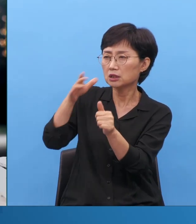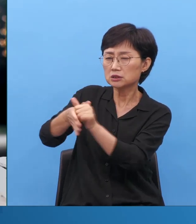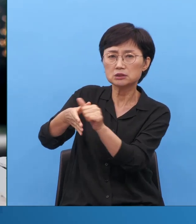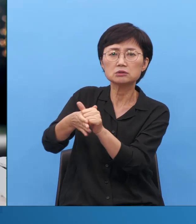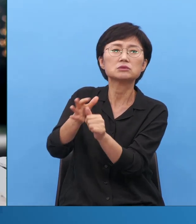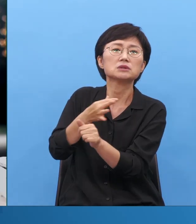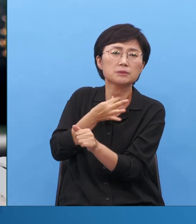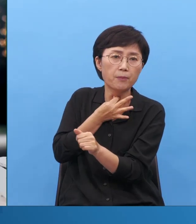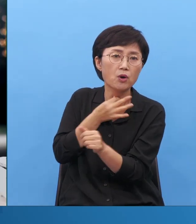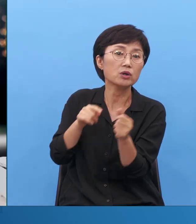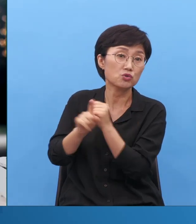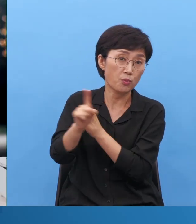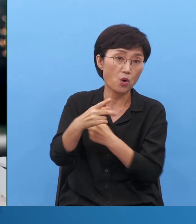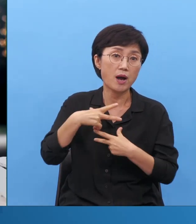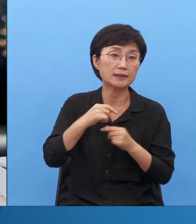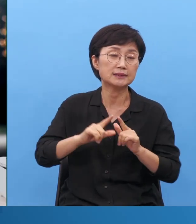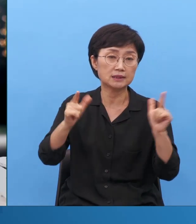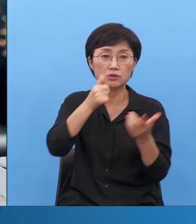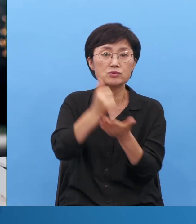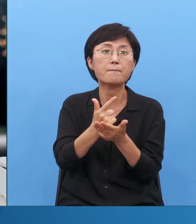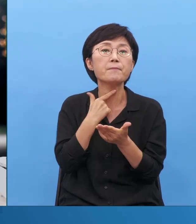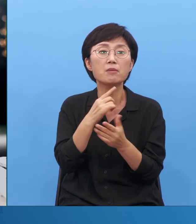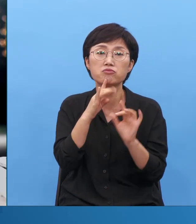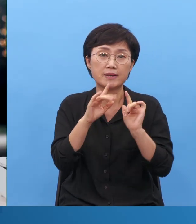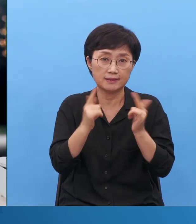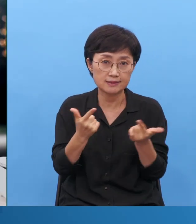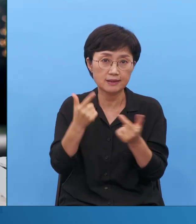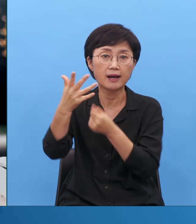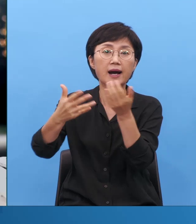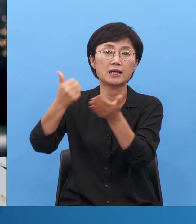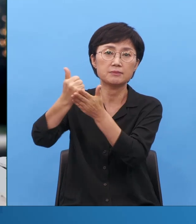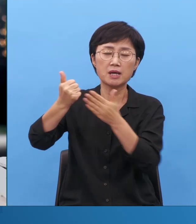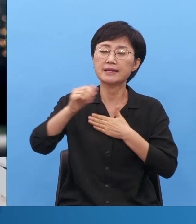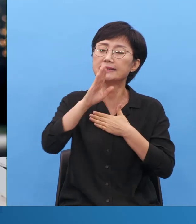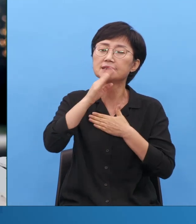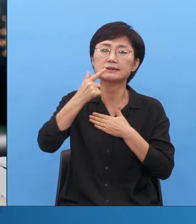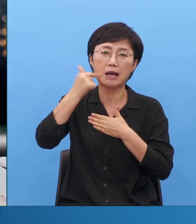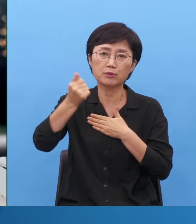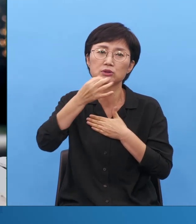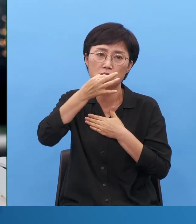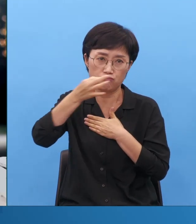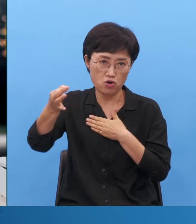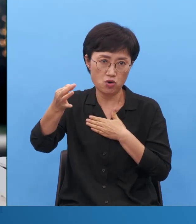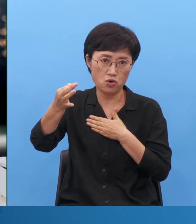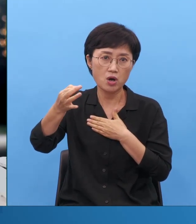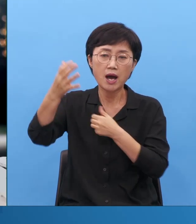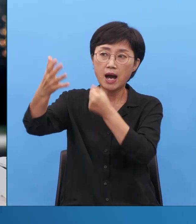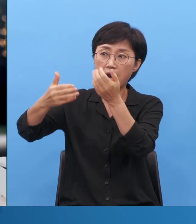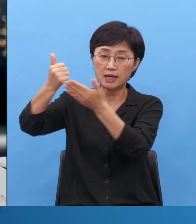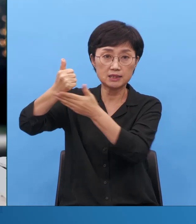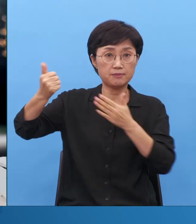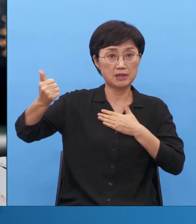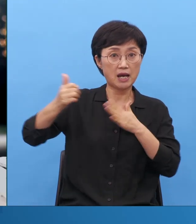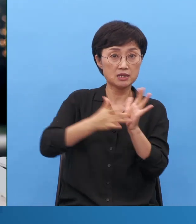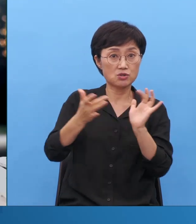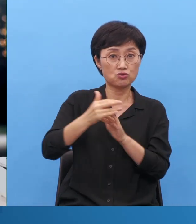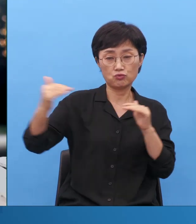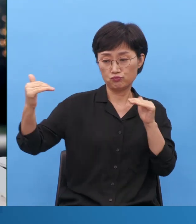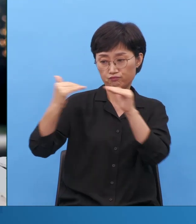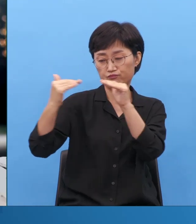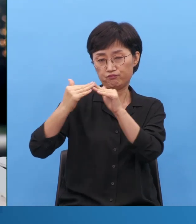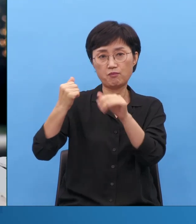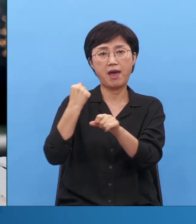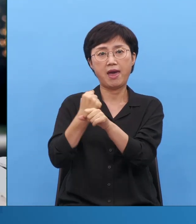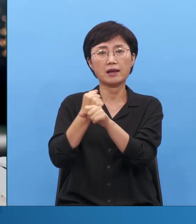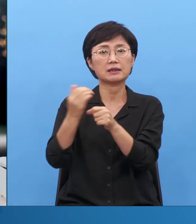하니 이는 안식일을 범할 뿐만 아니라 하나님을 자기 친아버지라 하여 자기를 하나님과